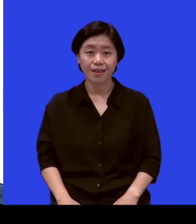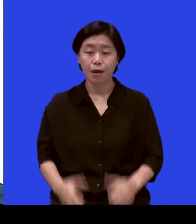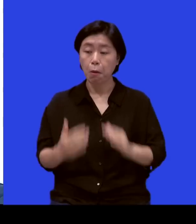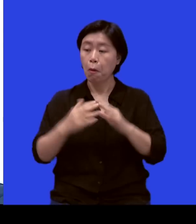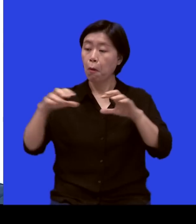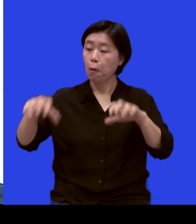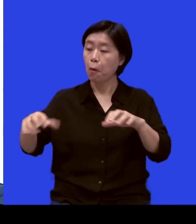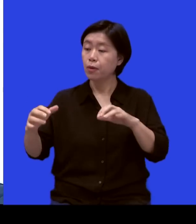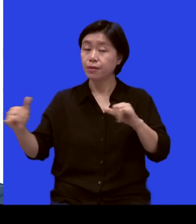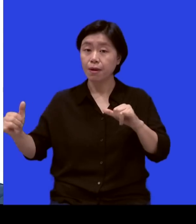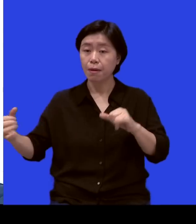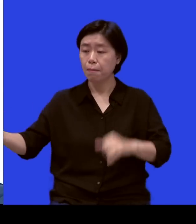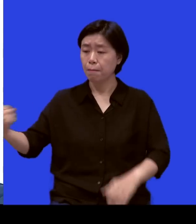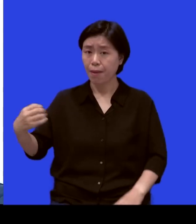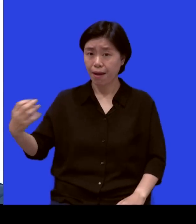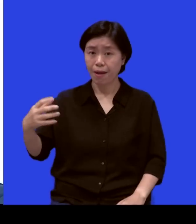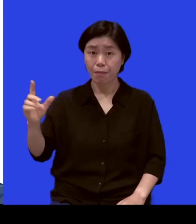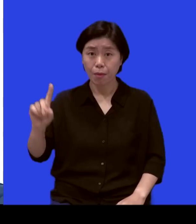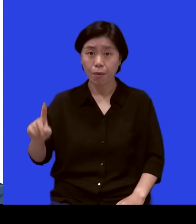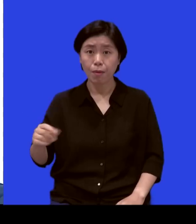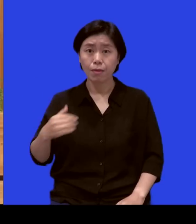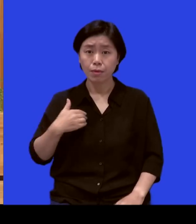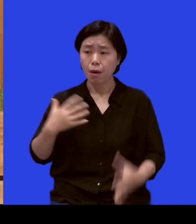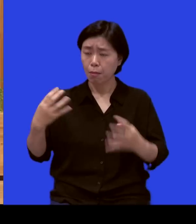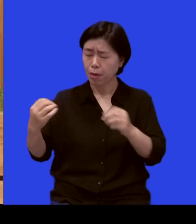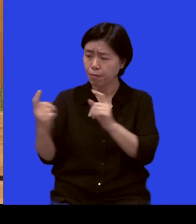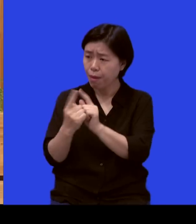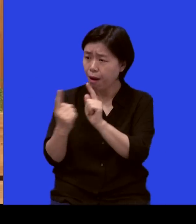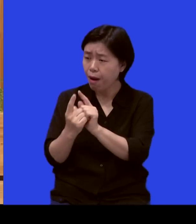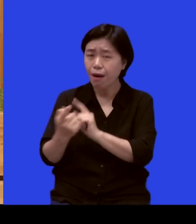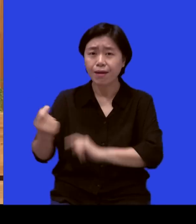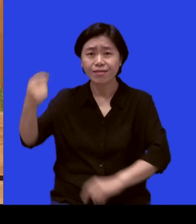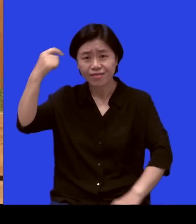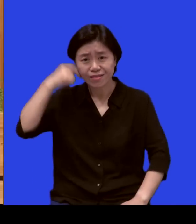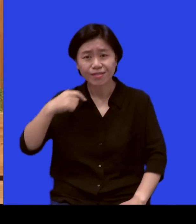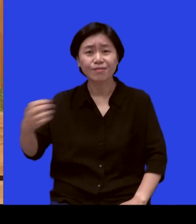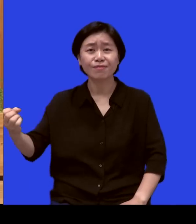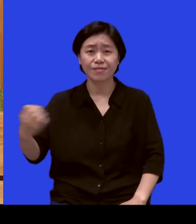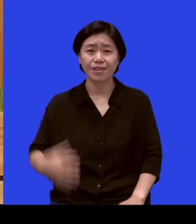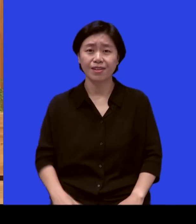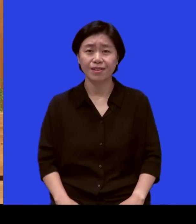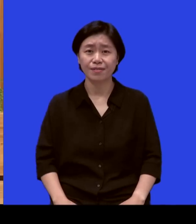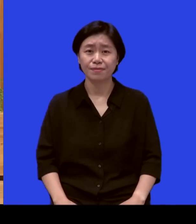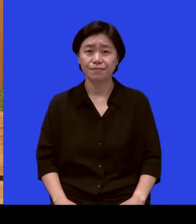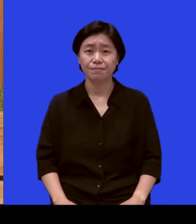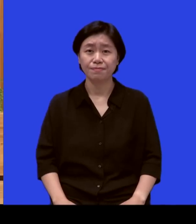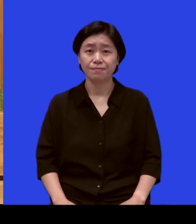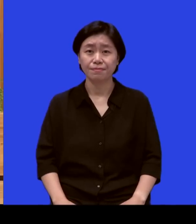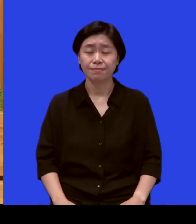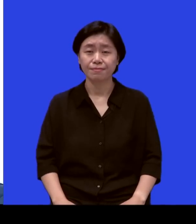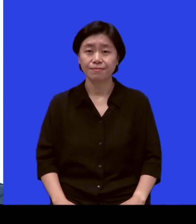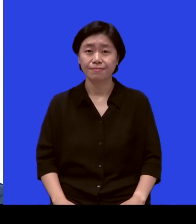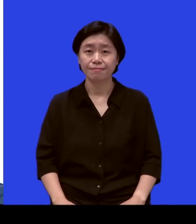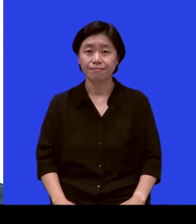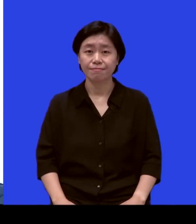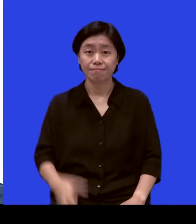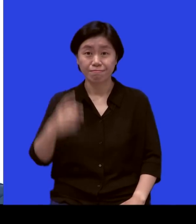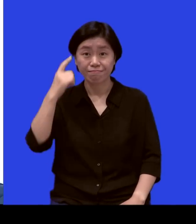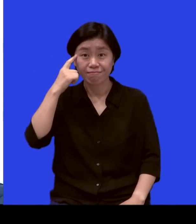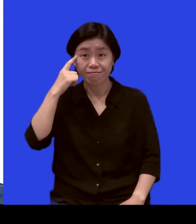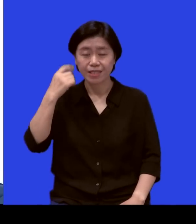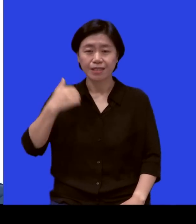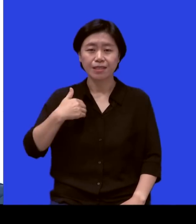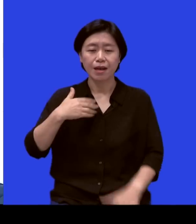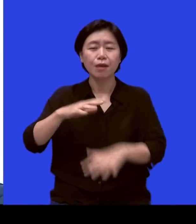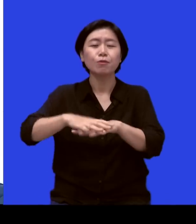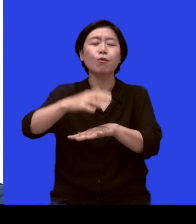많이 본 사람 같이 생각하는 분도 있더라고요. 처음 보는데도. 누구로? 예. 그게 왜 그러냐 했더니 예. 내가 농부 같다고 그렇게